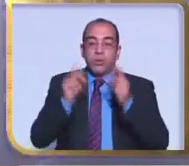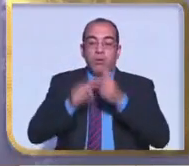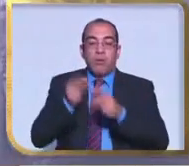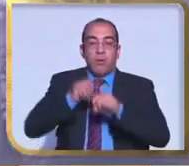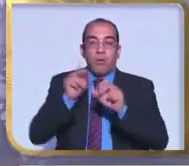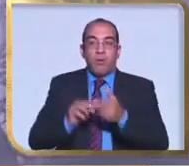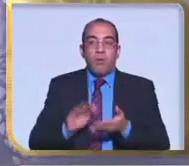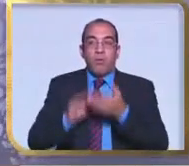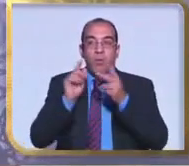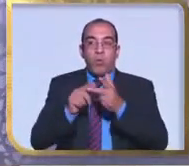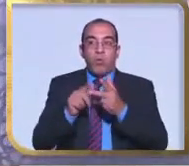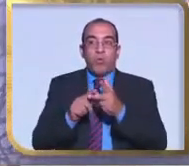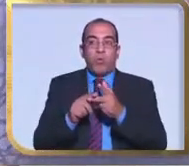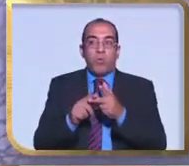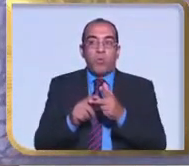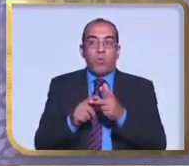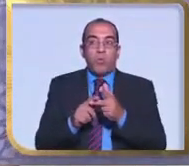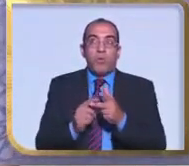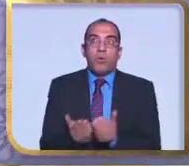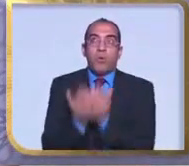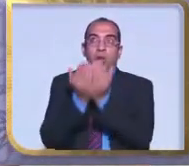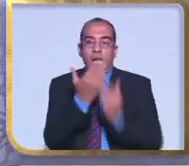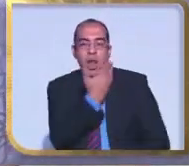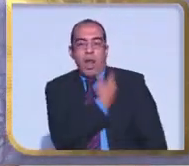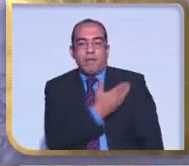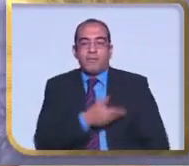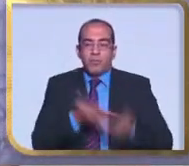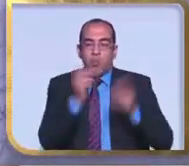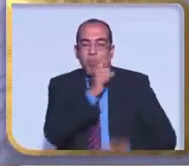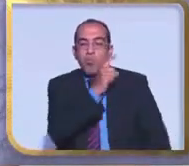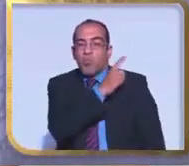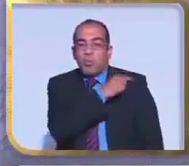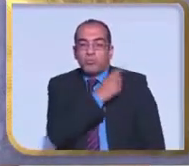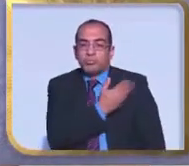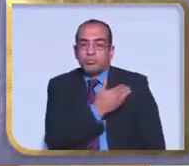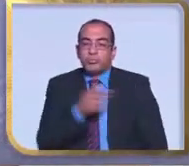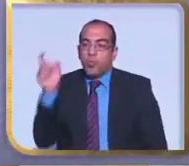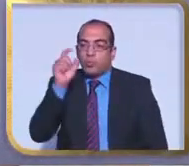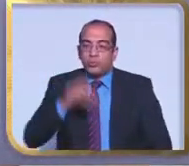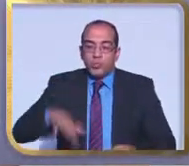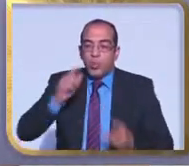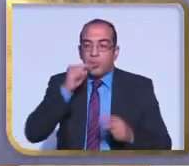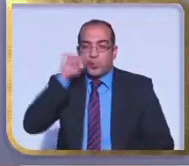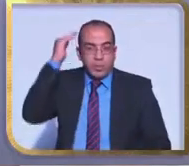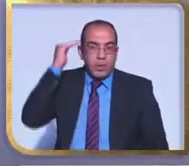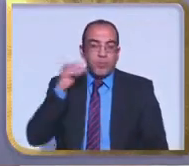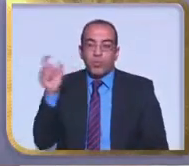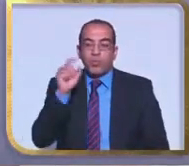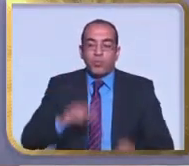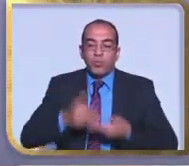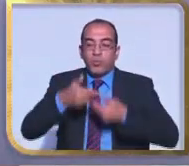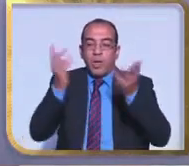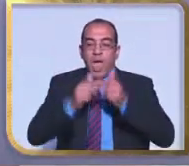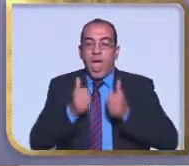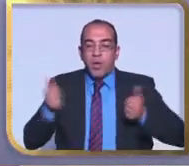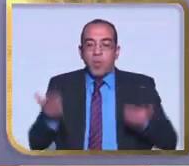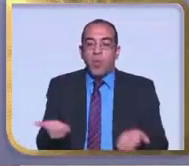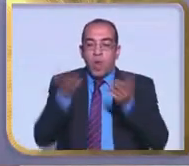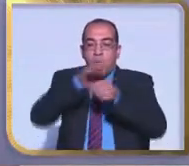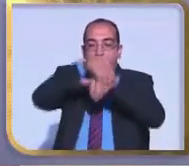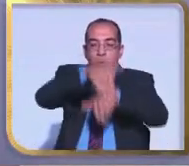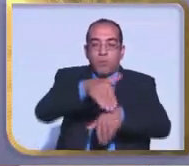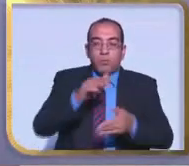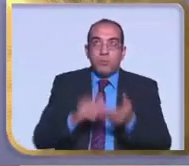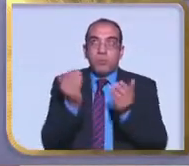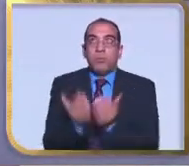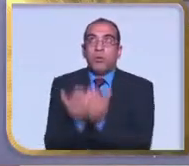كاشفة. اللهم اغفر للمسلمين والمسلمات والمؤمنين والمؤمنات، الأحياء منهم